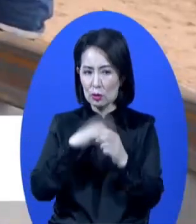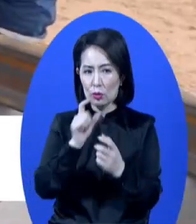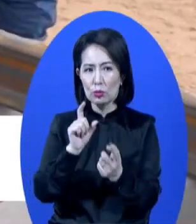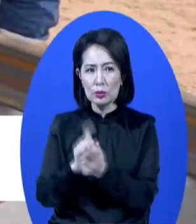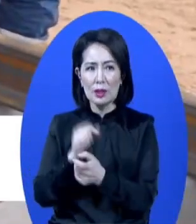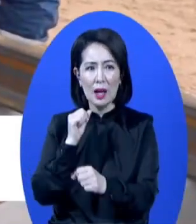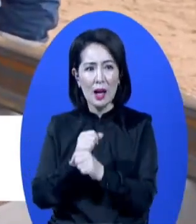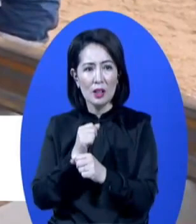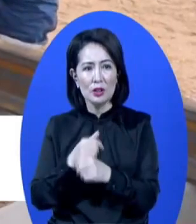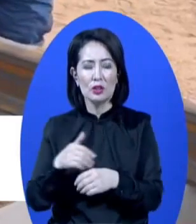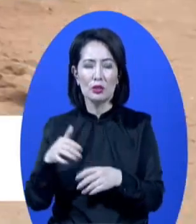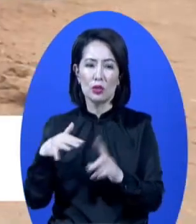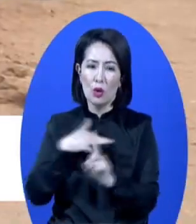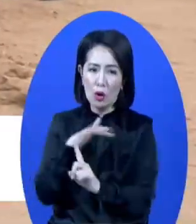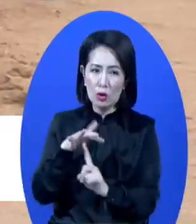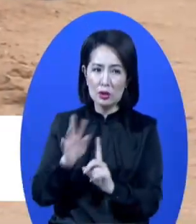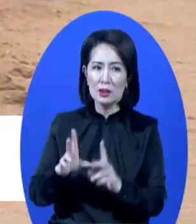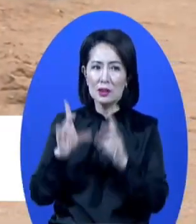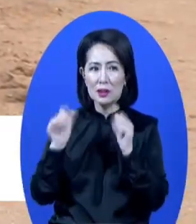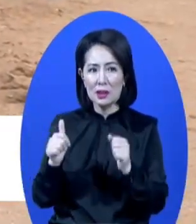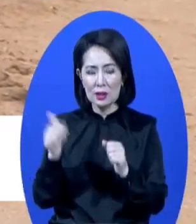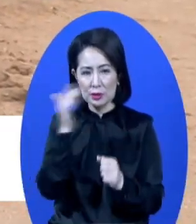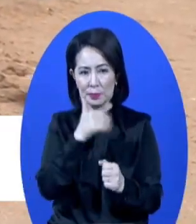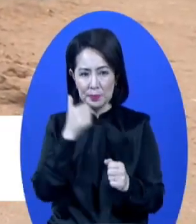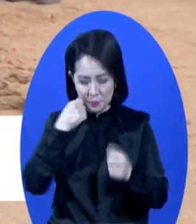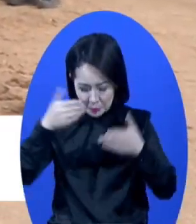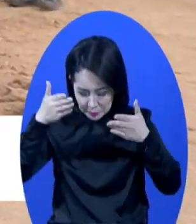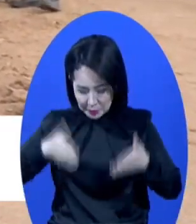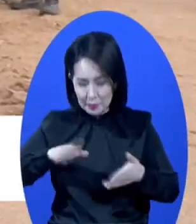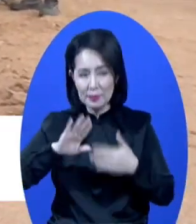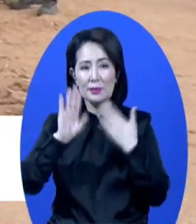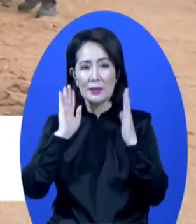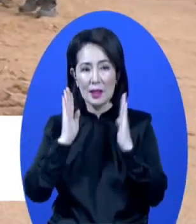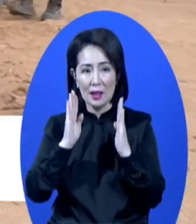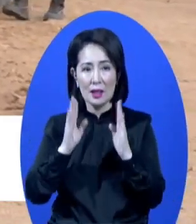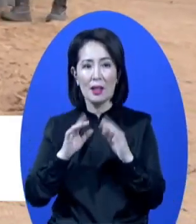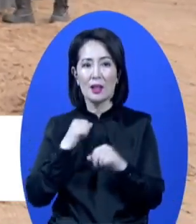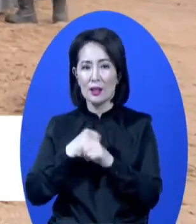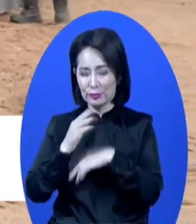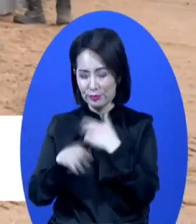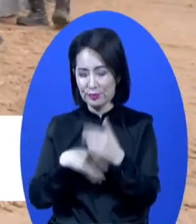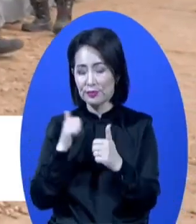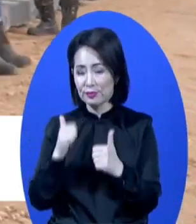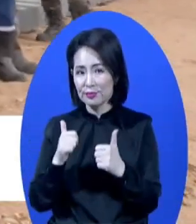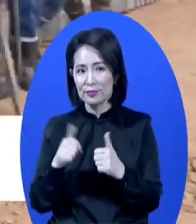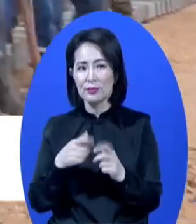хаагчдын ажиллах орчин нөхцөлийг сайжруулах, эрүүл мэндэд нь анхаарах, гүйцэтгэлийн төвшин жигдрүүлэх зэрэг